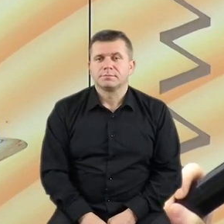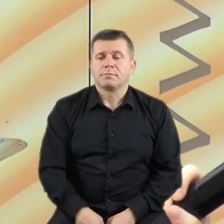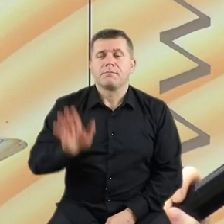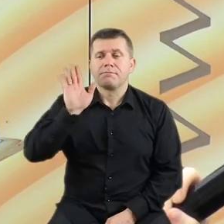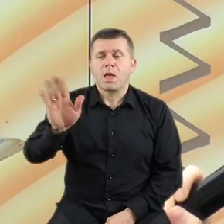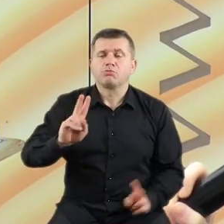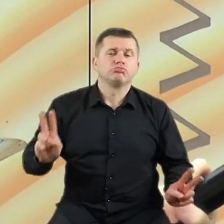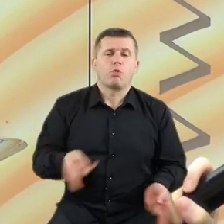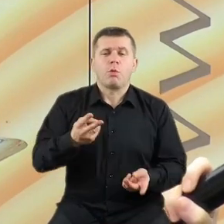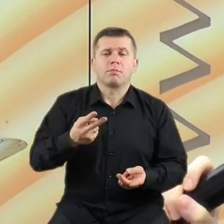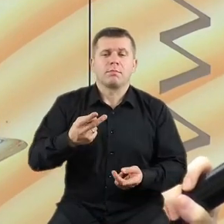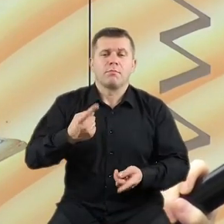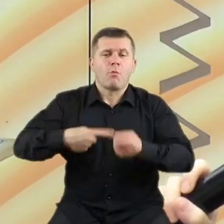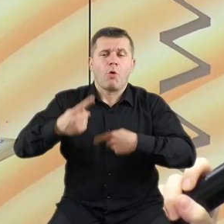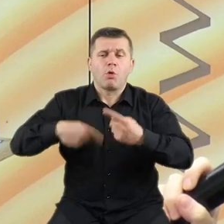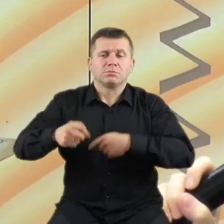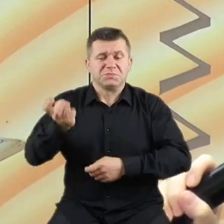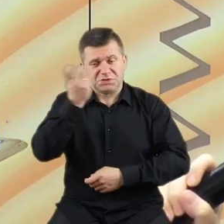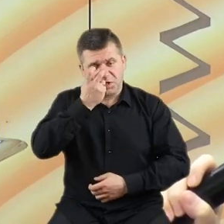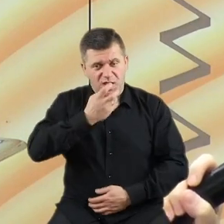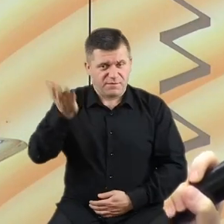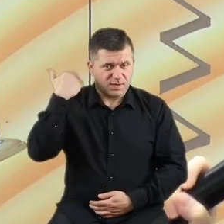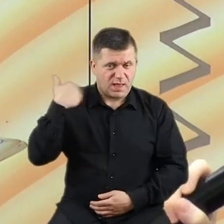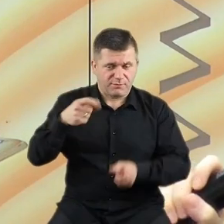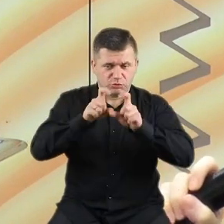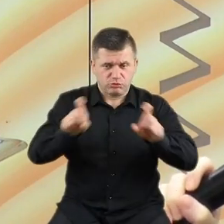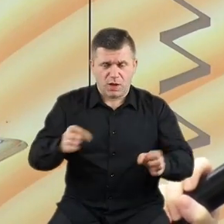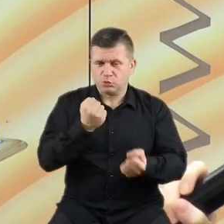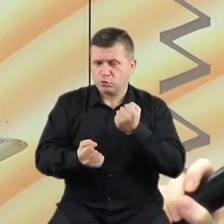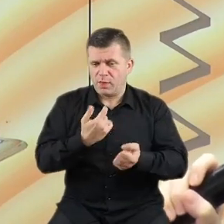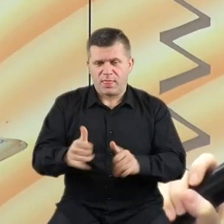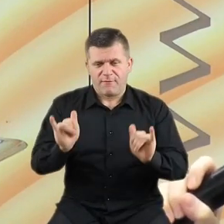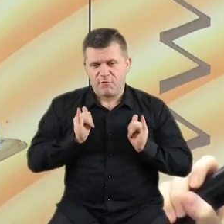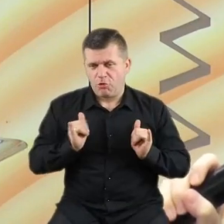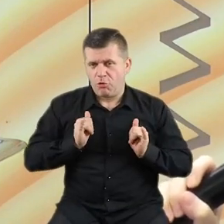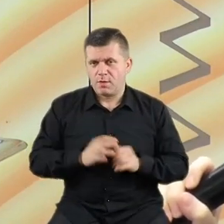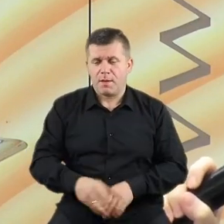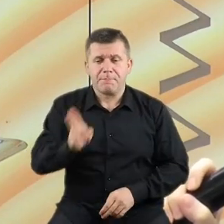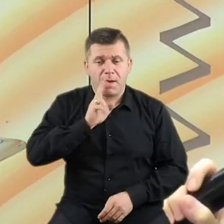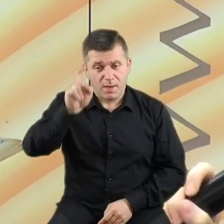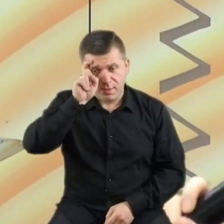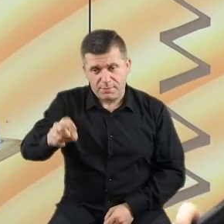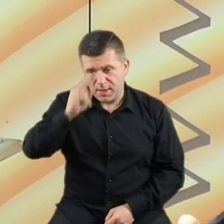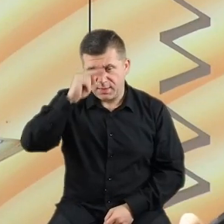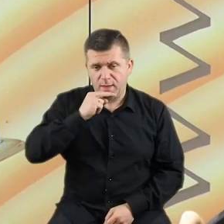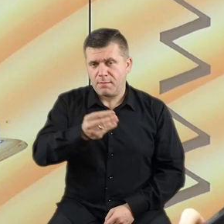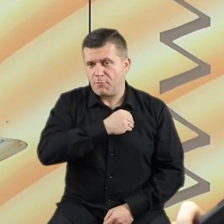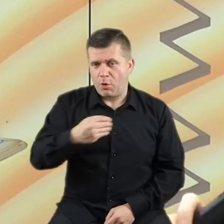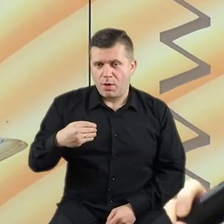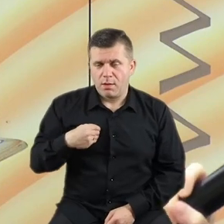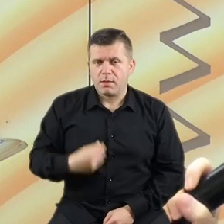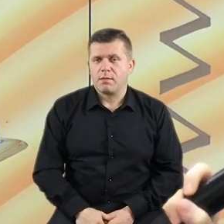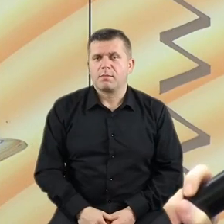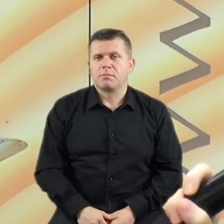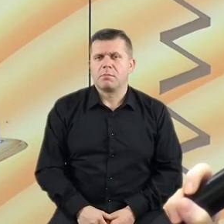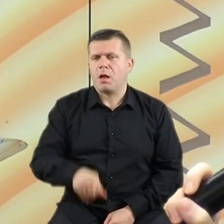miała pochodzenie ciekawe, jak na tamte czasy, trudne, niewygodne, bo mama Niemka, tata Polak,